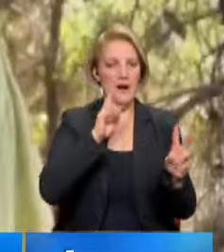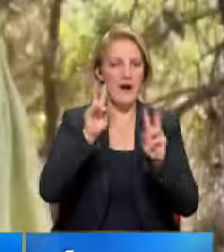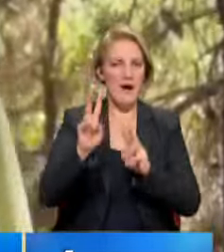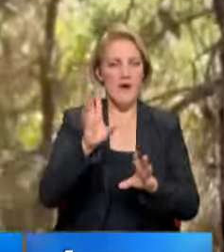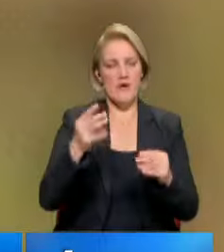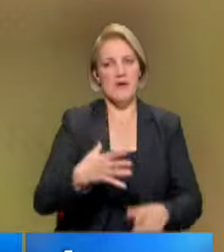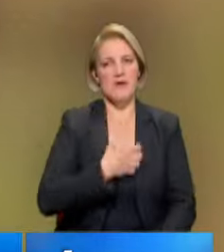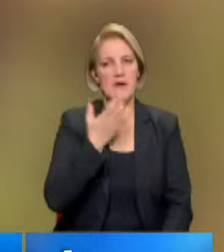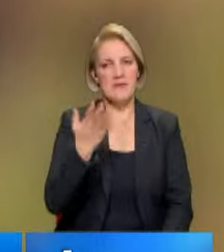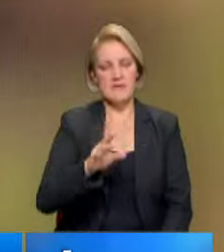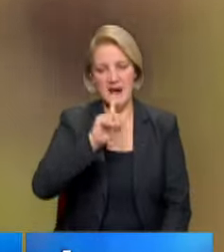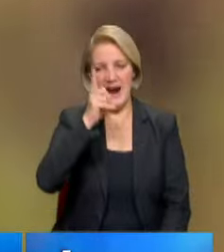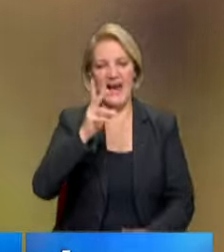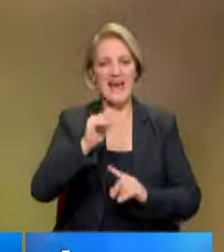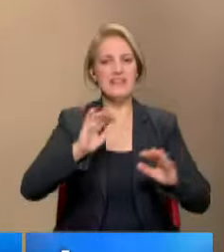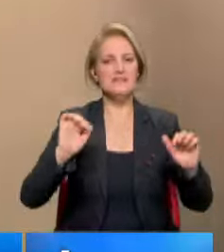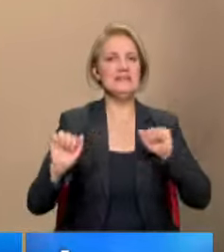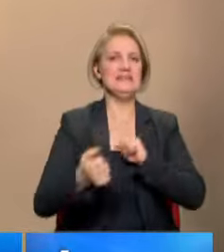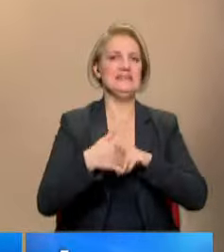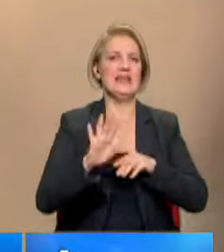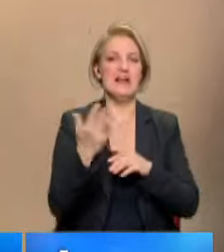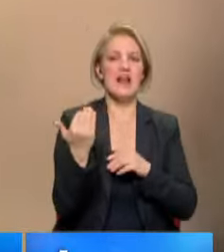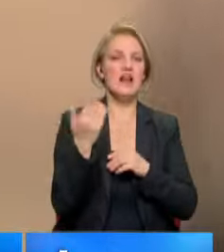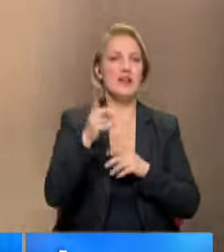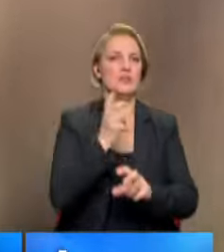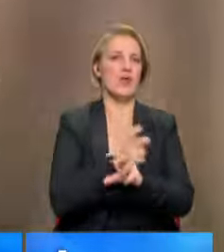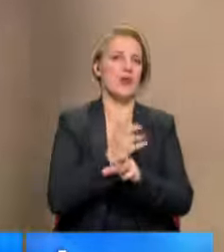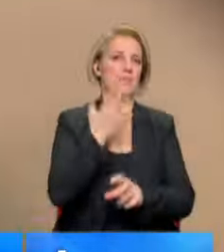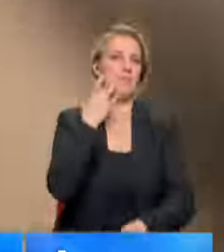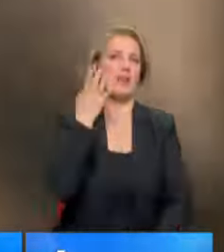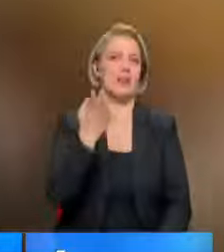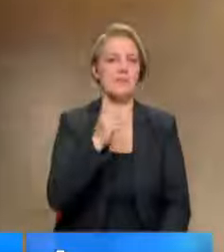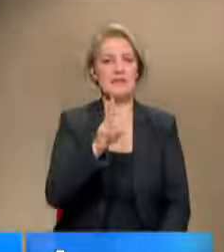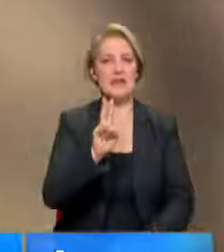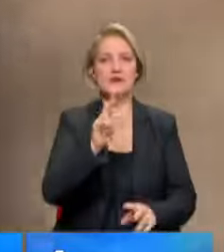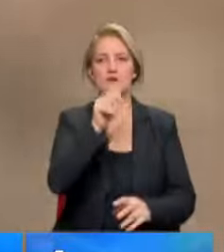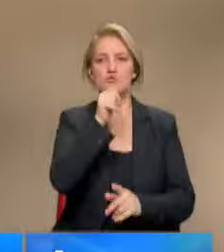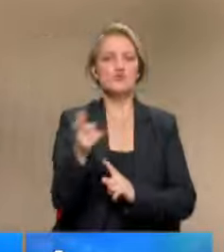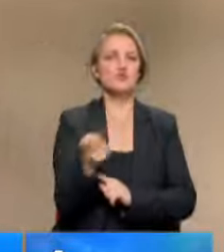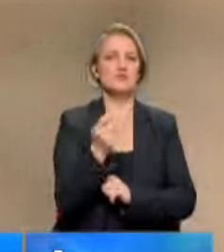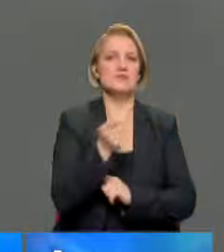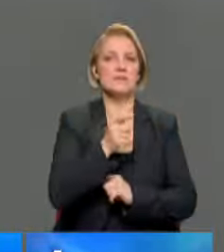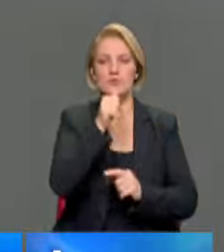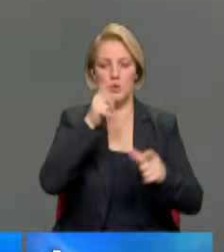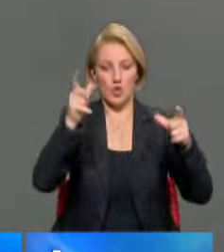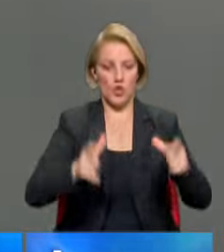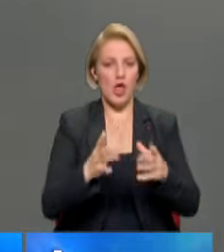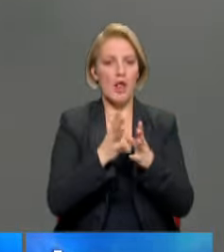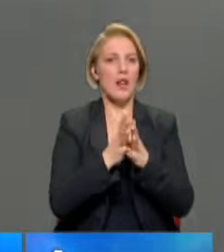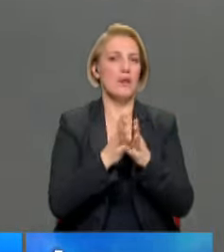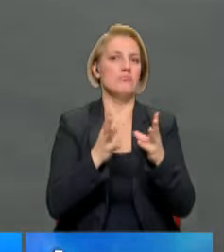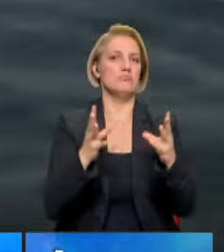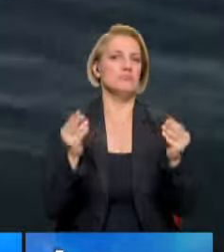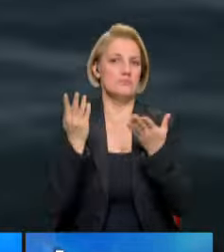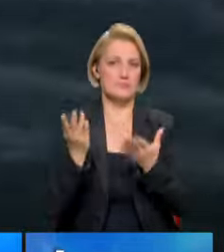görerek çok üzüldük. Sadece iklim krizi değil, zaten yaklaşmakta olan tehlike belliyken bir de vahşi sulama göllerimiz yok olma tehlikesiyle karşı